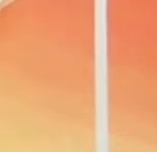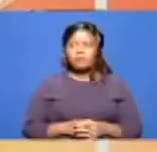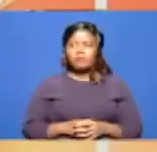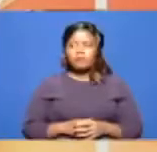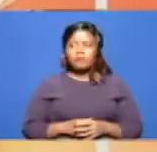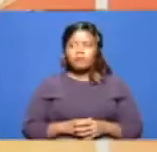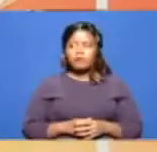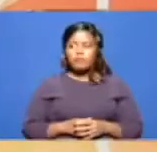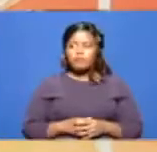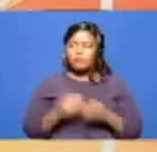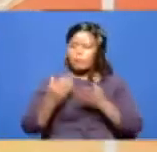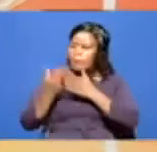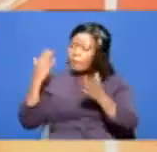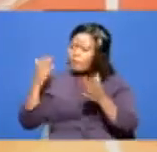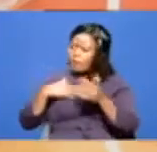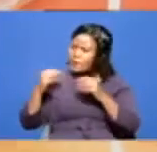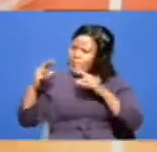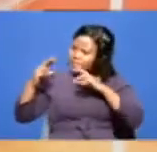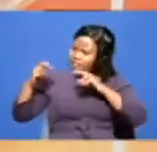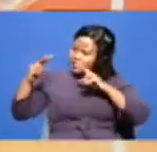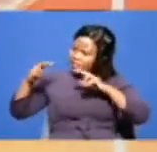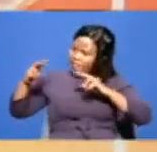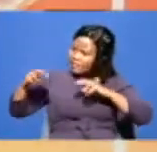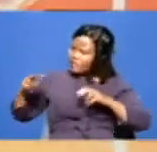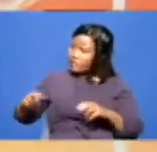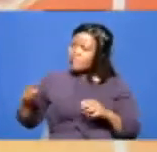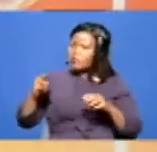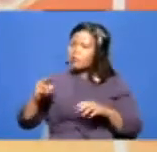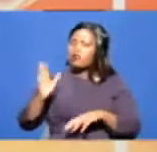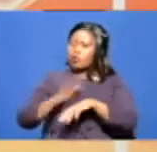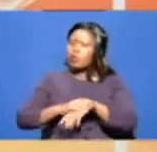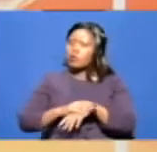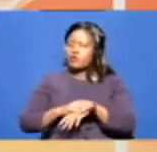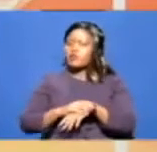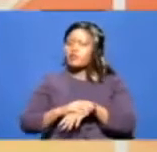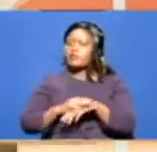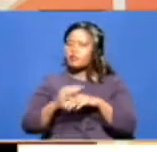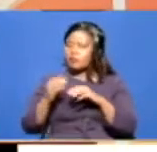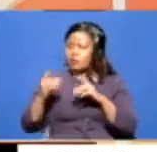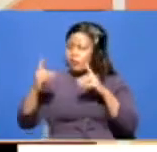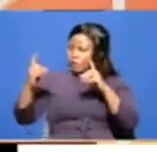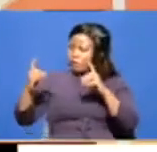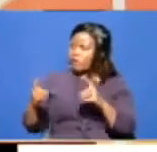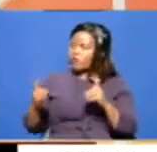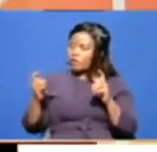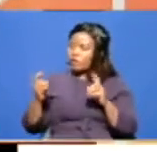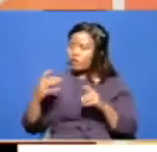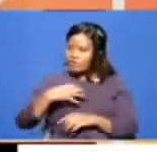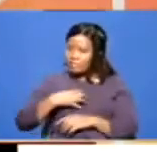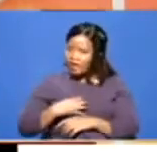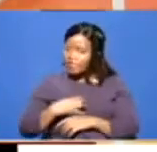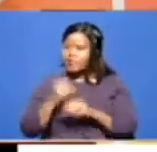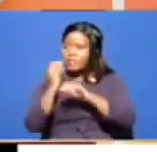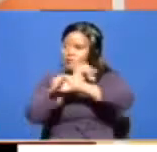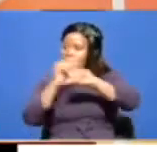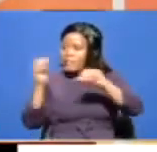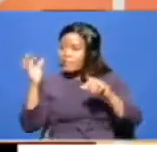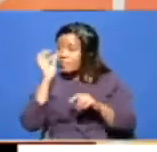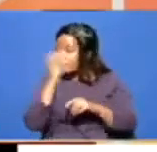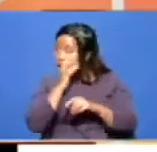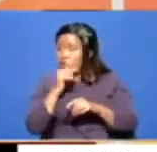Nilikuwa natafuta tafuta picha nzuri sana ya rais mstaafu Mwai Kibaki ambaye leo anasherehekea siku yake ya kuzaliwa akitimiza miaka